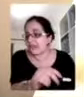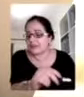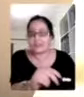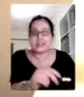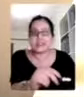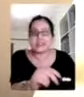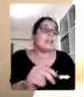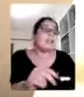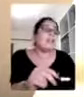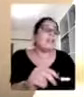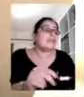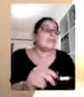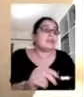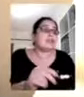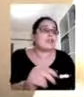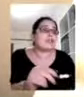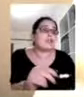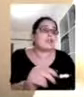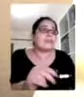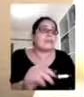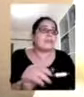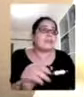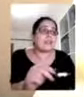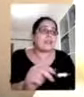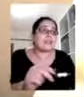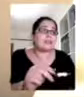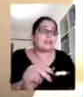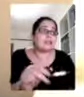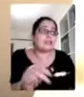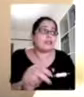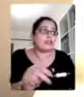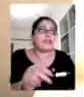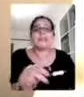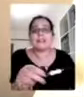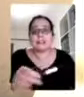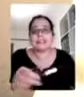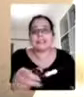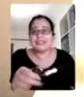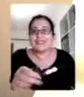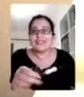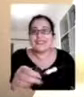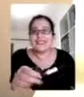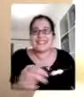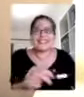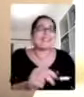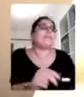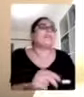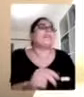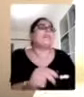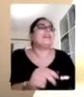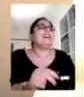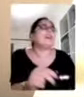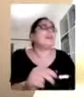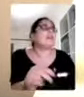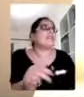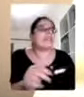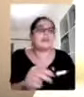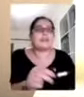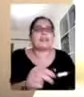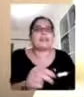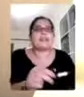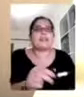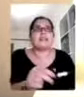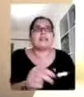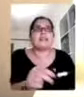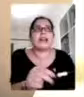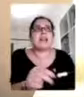tavsiye eder misiniz diye. Şimdi ben o soruyu biraz literal alıp şöyle diyorum. Evet, Almanya'dan tütün tavsiye ederim. Ama şaka